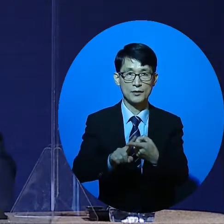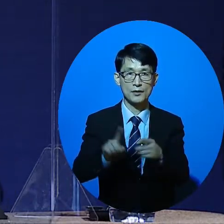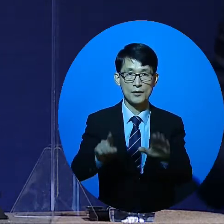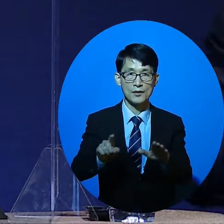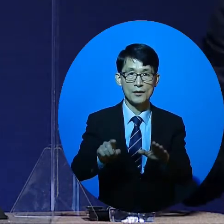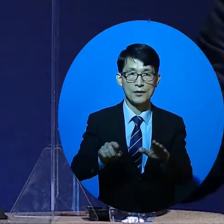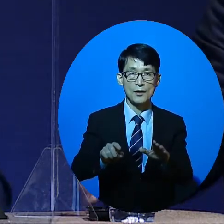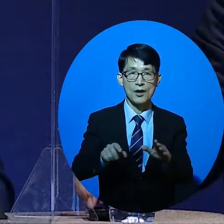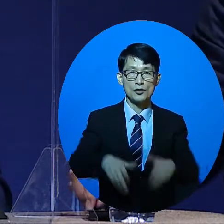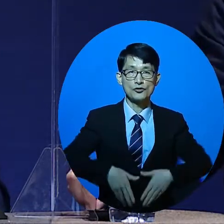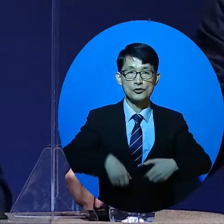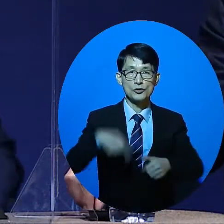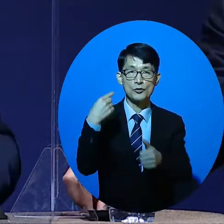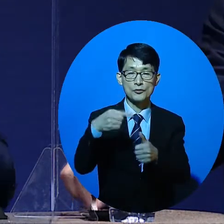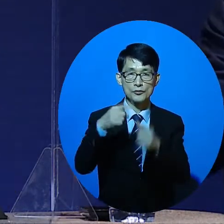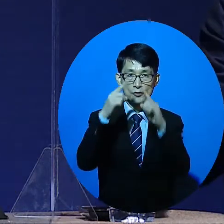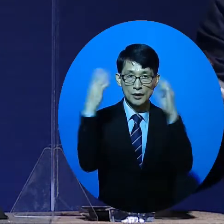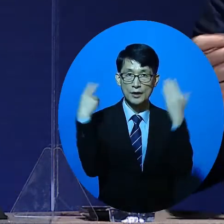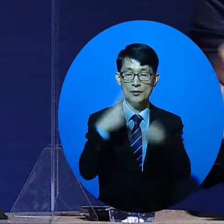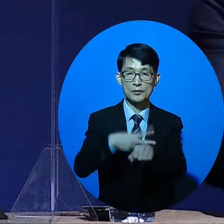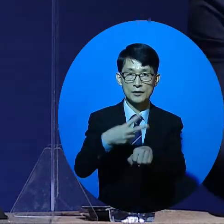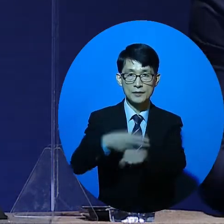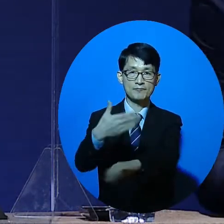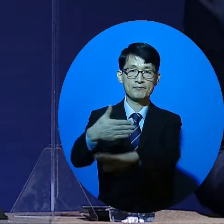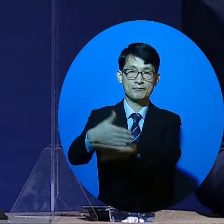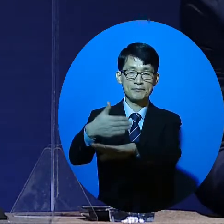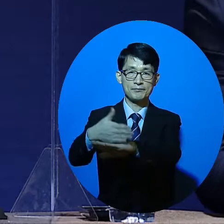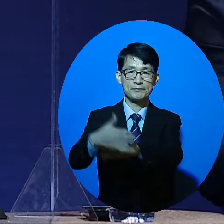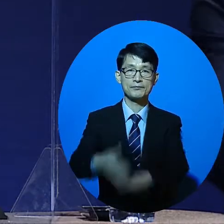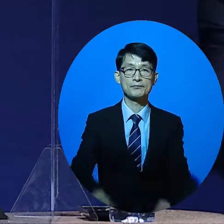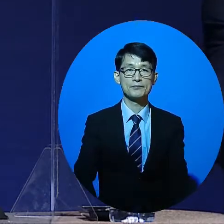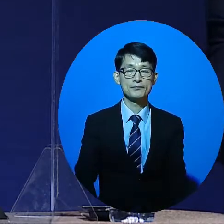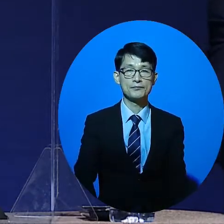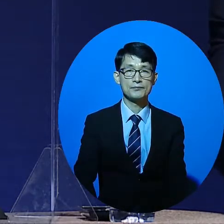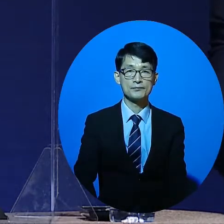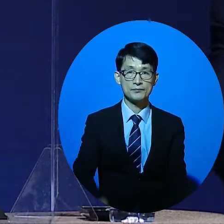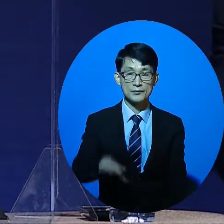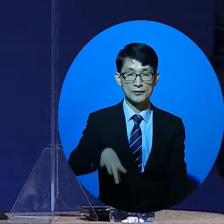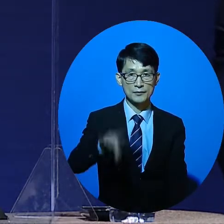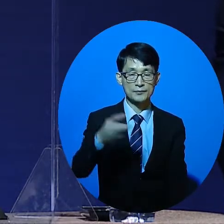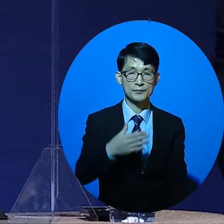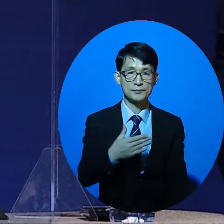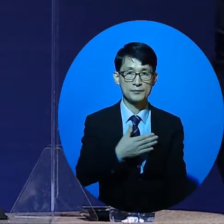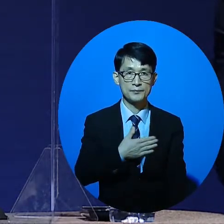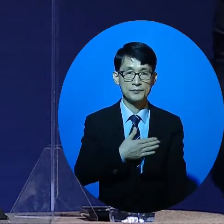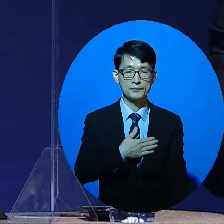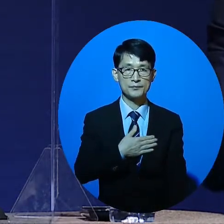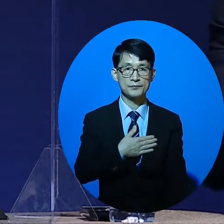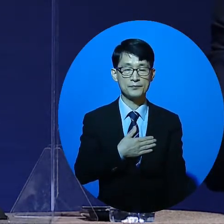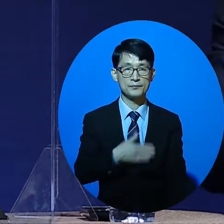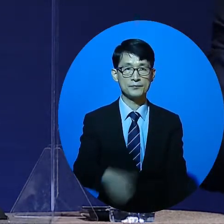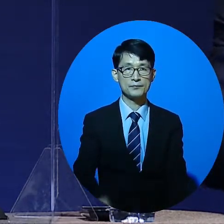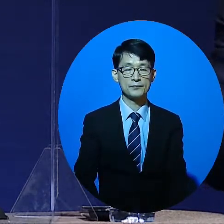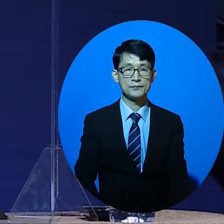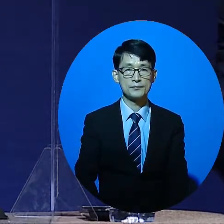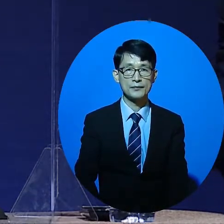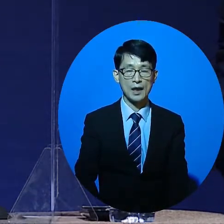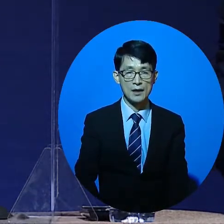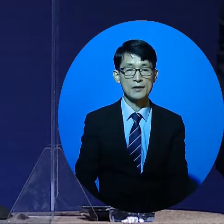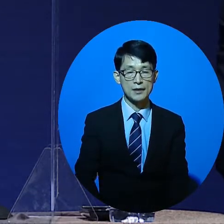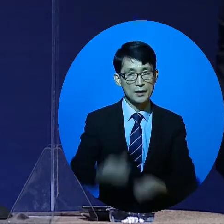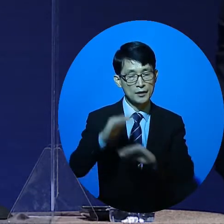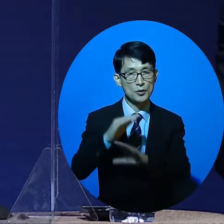춘천교육대학교 체육과 교수님께서 발표를 해주셨습니다. 일단 제가 요약을 좀 잠깐 좀